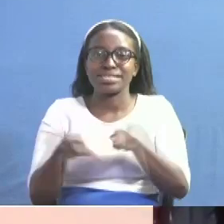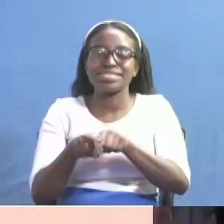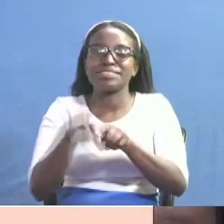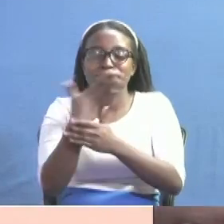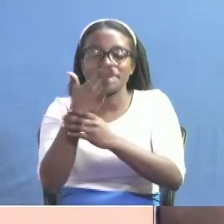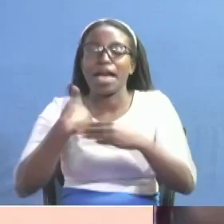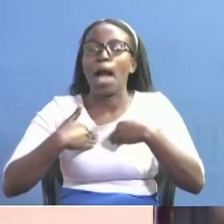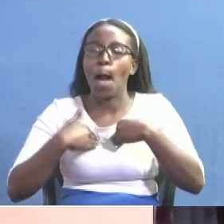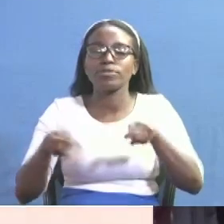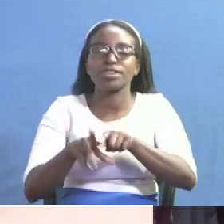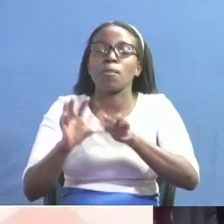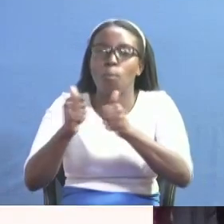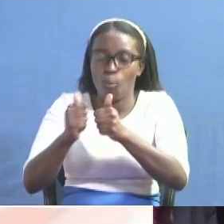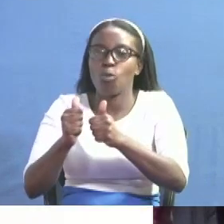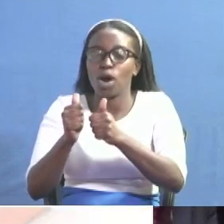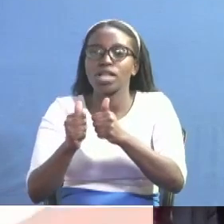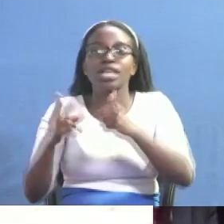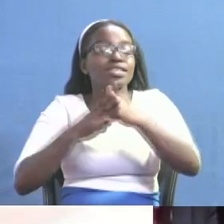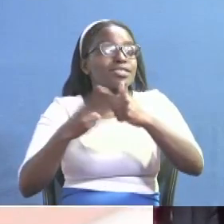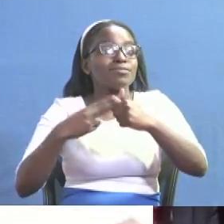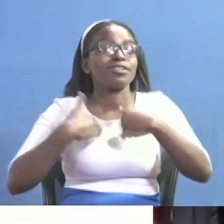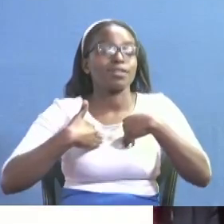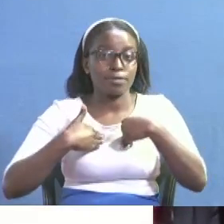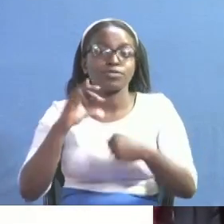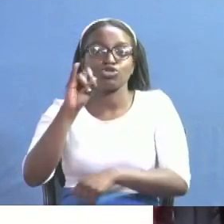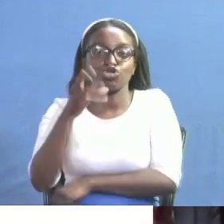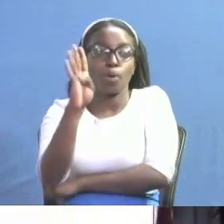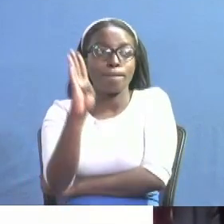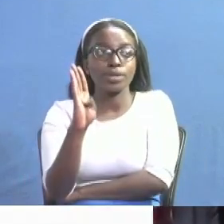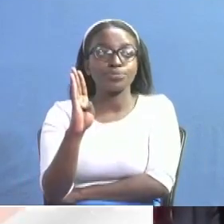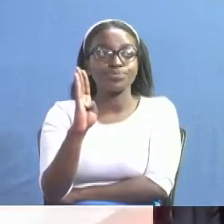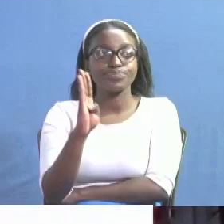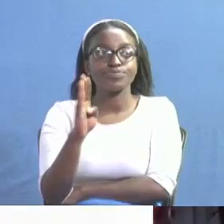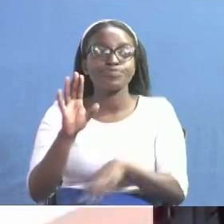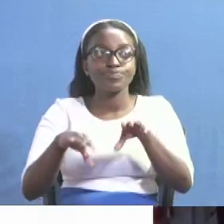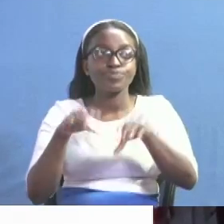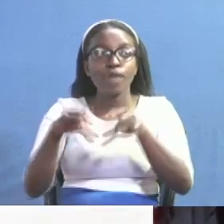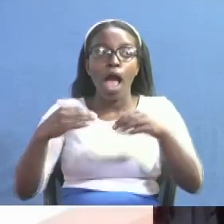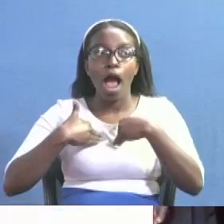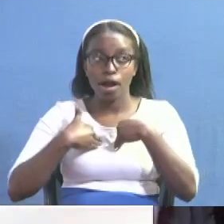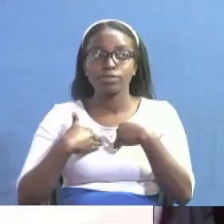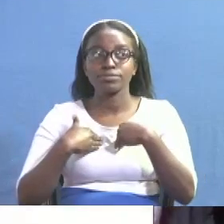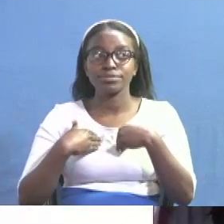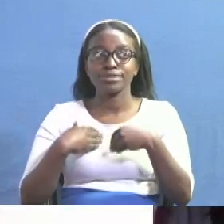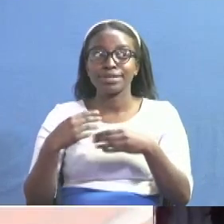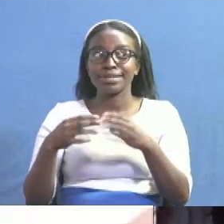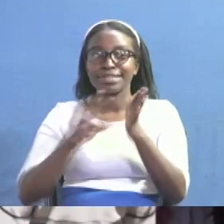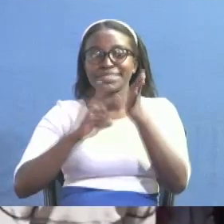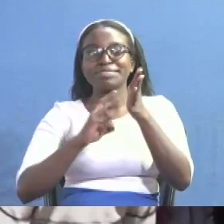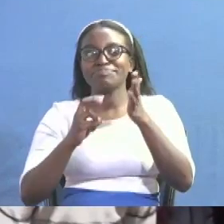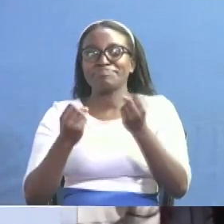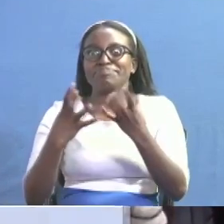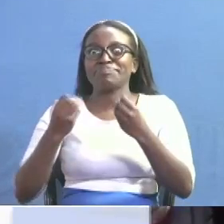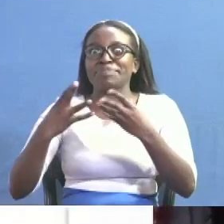Then, kukiwa na facility kama hizi sama alituko kwa shamba ya JB, tunasoma mingi sana. Those era zenye tulikuwa tunafanya mbeleni,